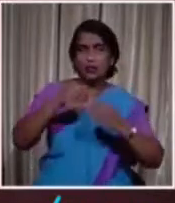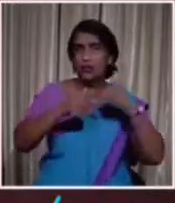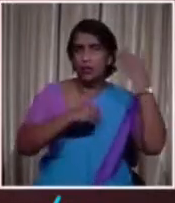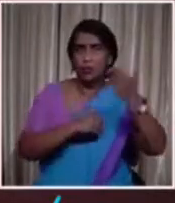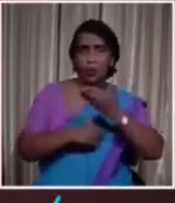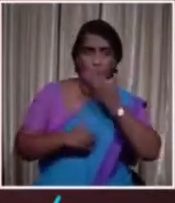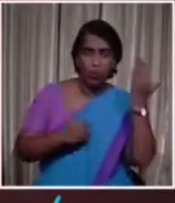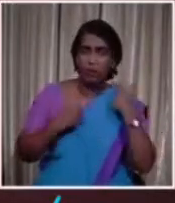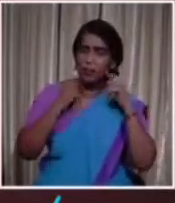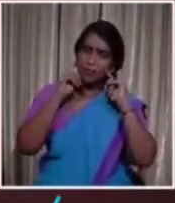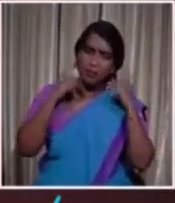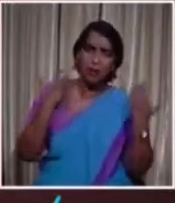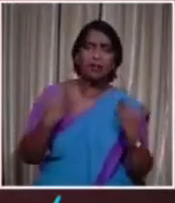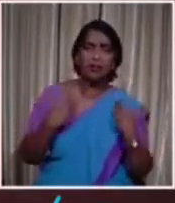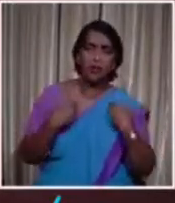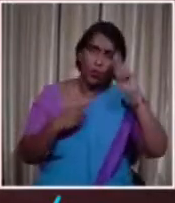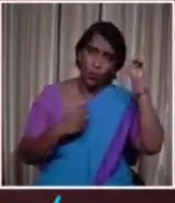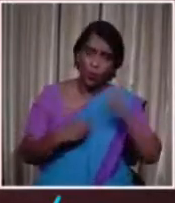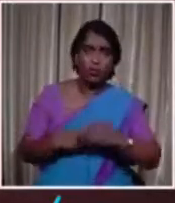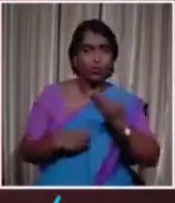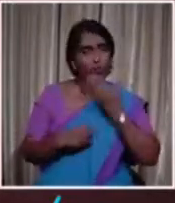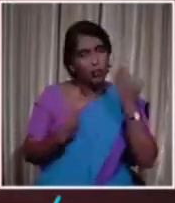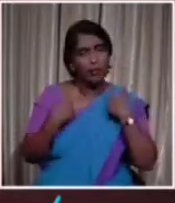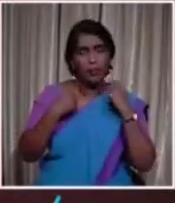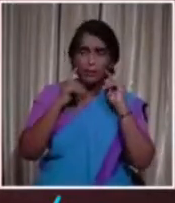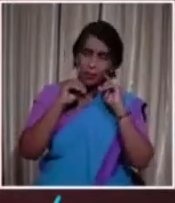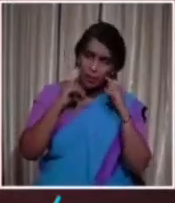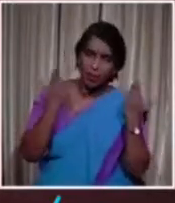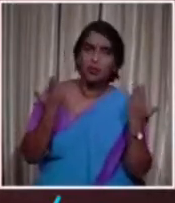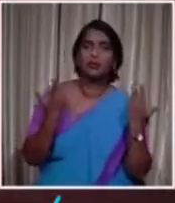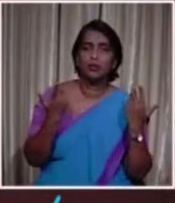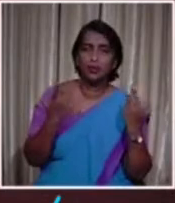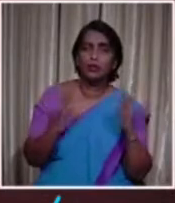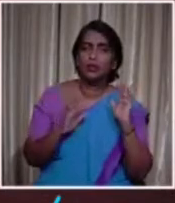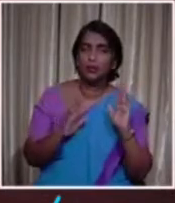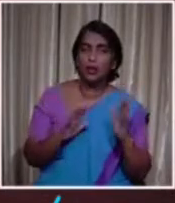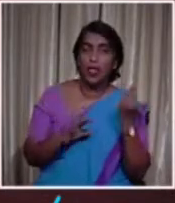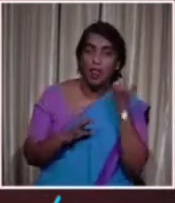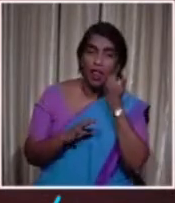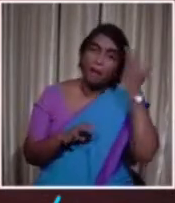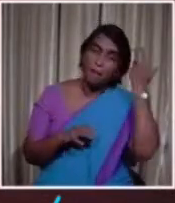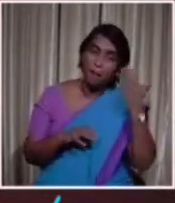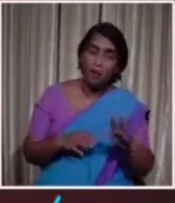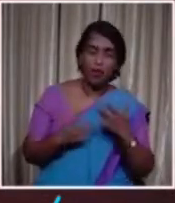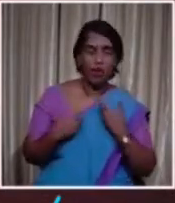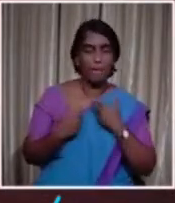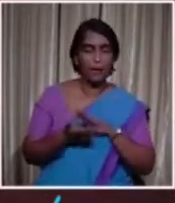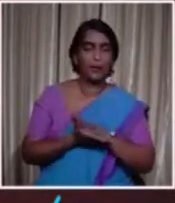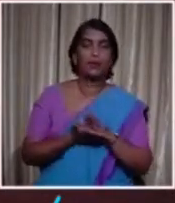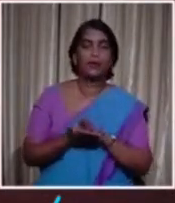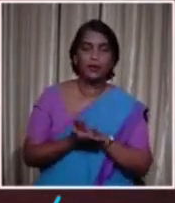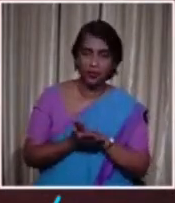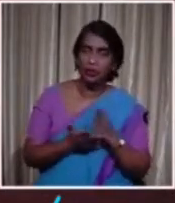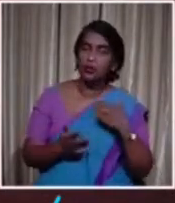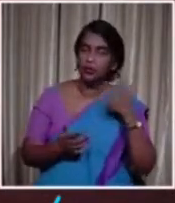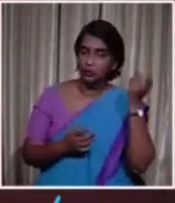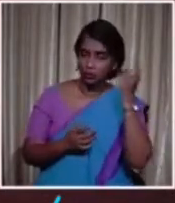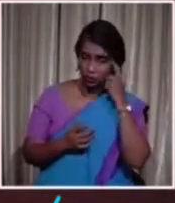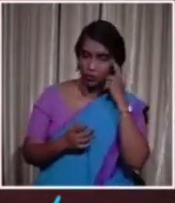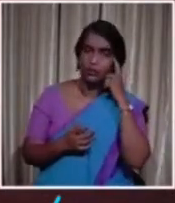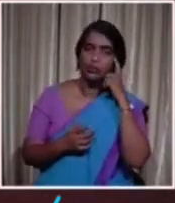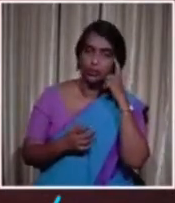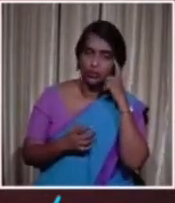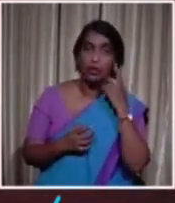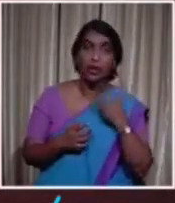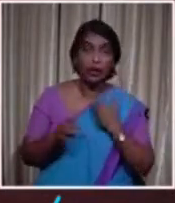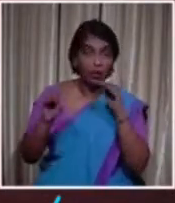නැහැ දිනන්න පුළුවන් වේද කියලා දන්නේ නැහැ. හැබැයි අර ලෙඩා මැරුණත් අපේ බඩ සුද්ධයි. අපි දන්නවා අපි